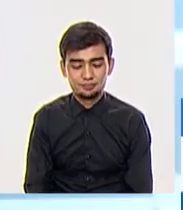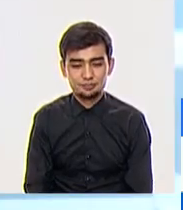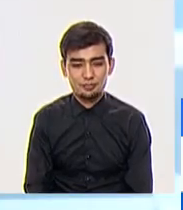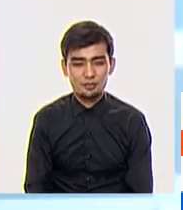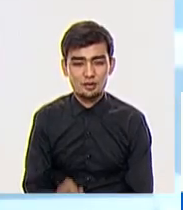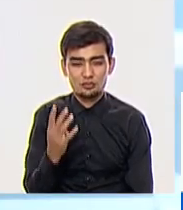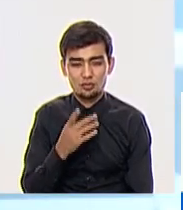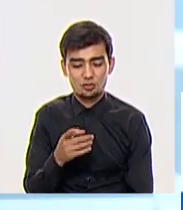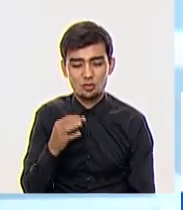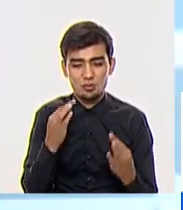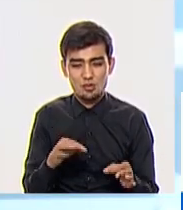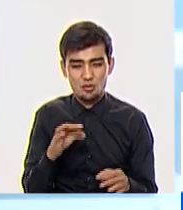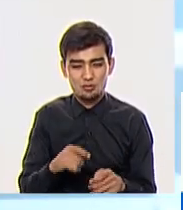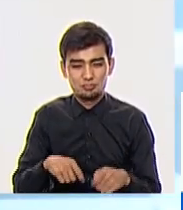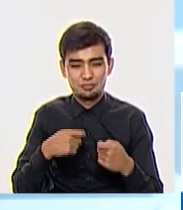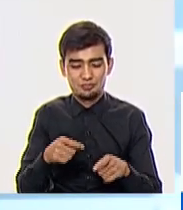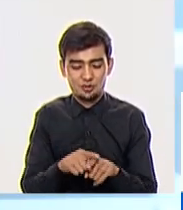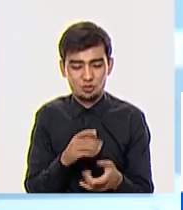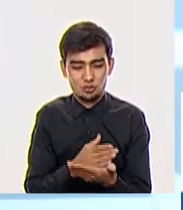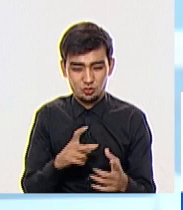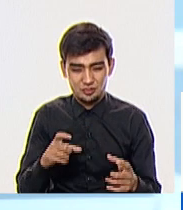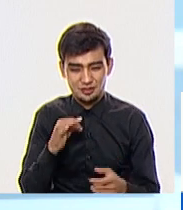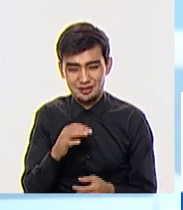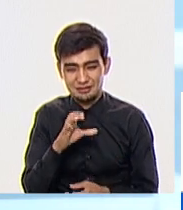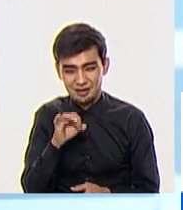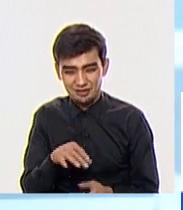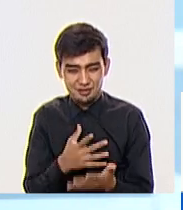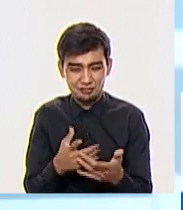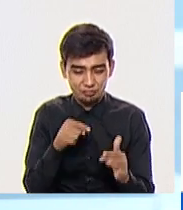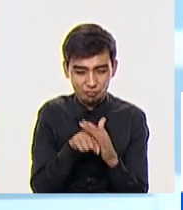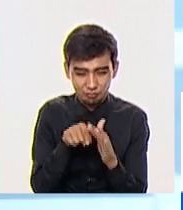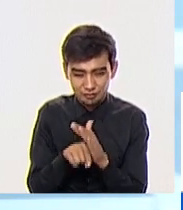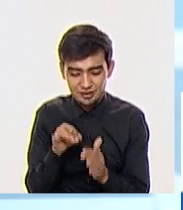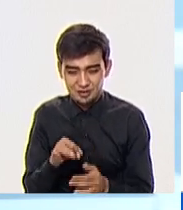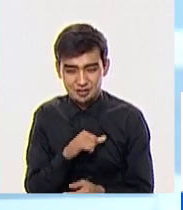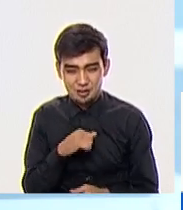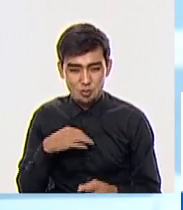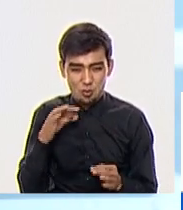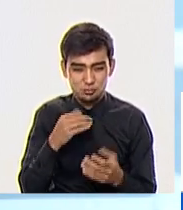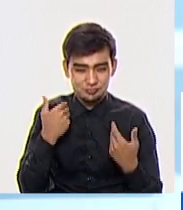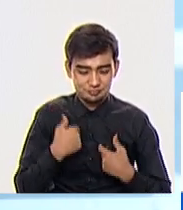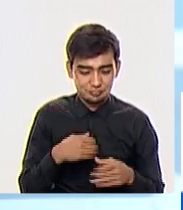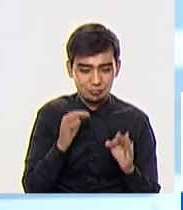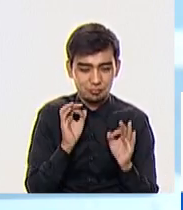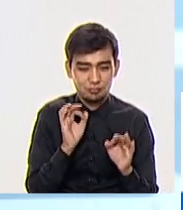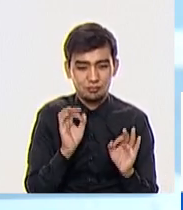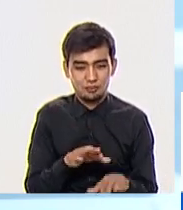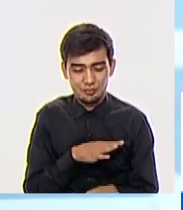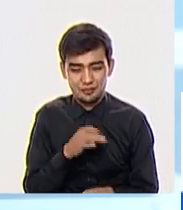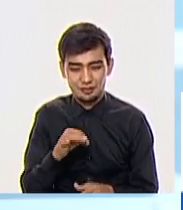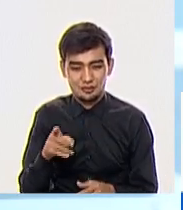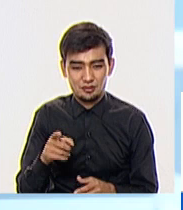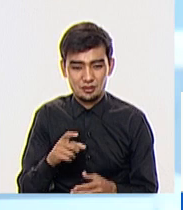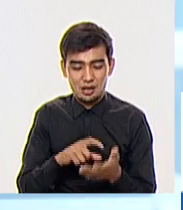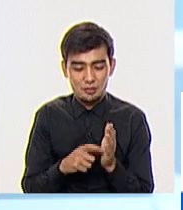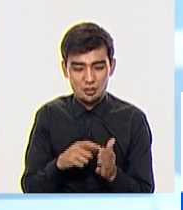Четвертое – это добровольная передача. Кейбір адамдар фишингтік сайттарға кіру арқылы өз жеке мәліметтерін өзгеге беріп қояды. Осылайша алаяқ тұлғаның жеке